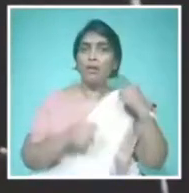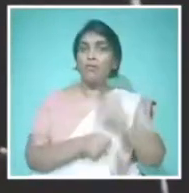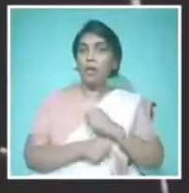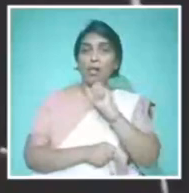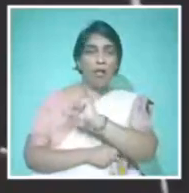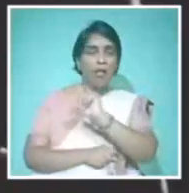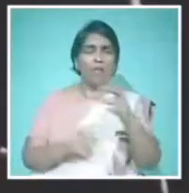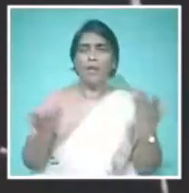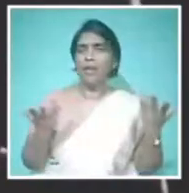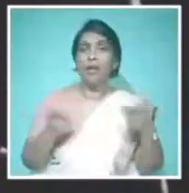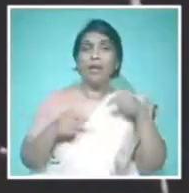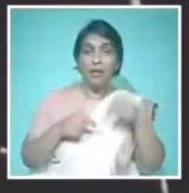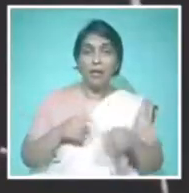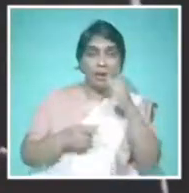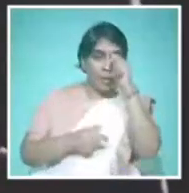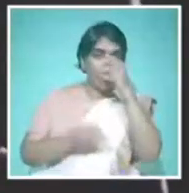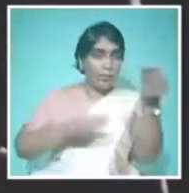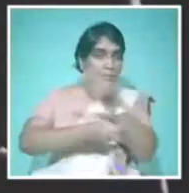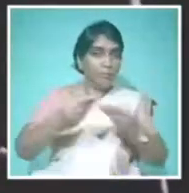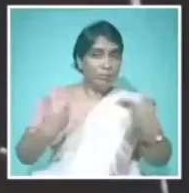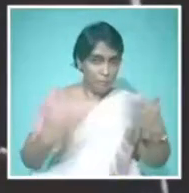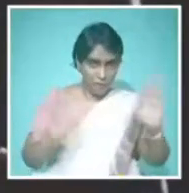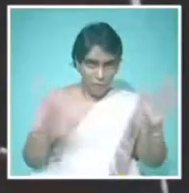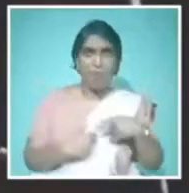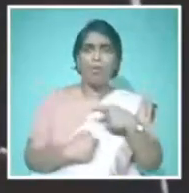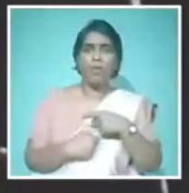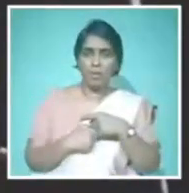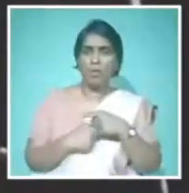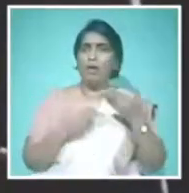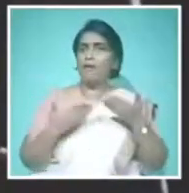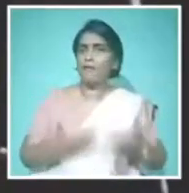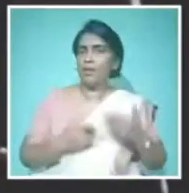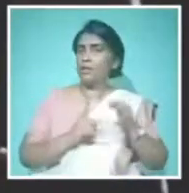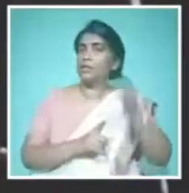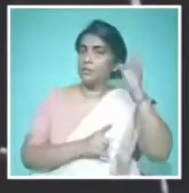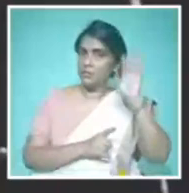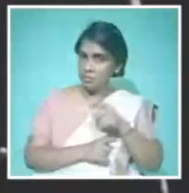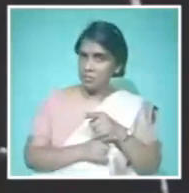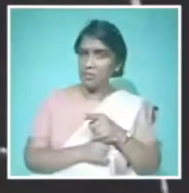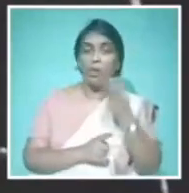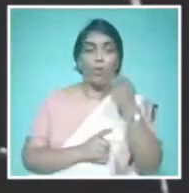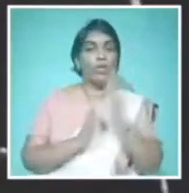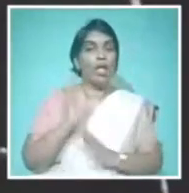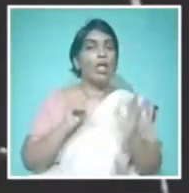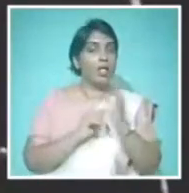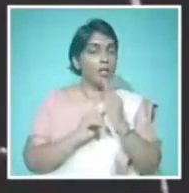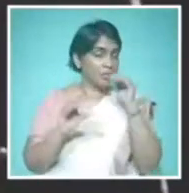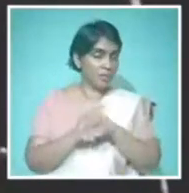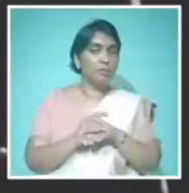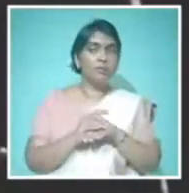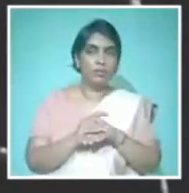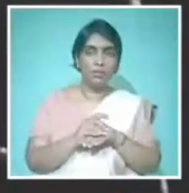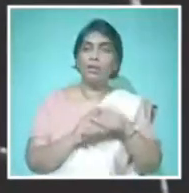නම් කරන්නේ නැත්තේ මේ ඩීල් ටික දාලා ඉවර වෙනකන්ද කියලා. මොකද වර්තමාන ජනාධිපතිතුමා udah lama itu orang awasi ini kalau